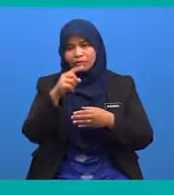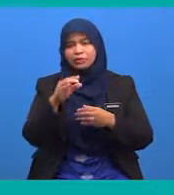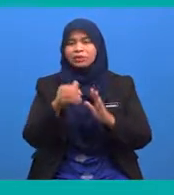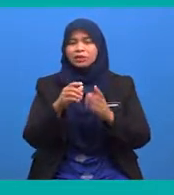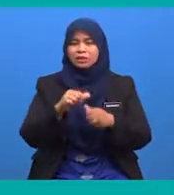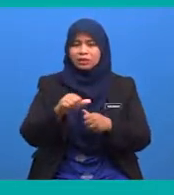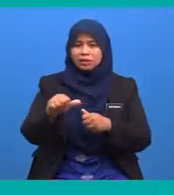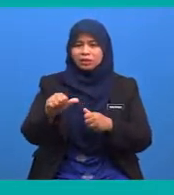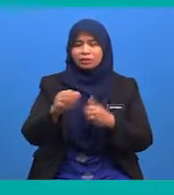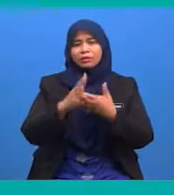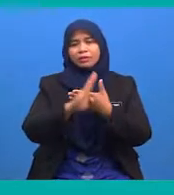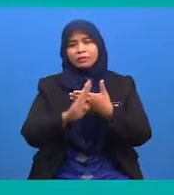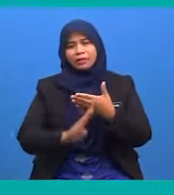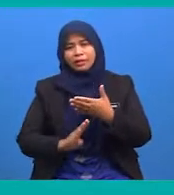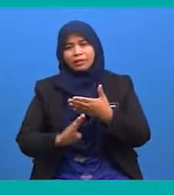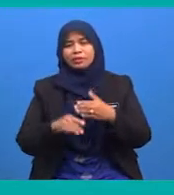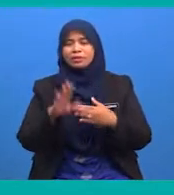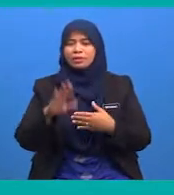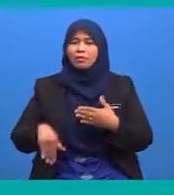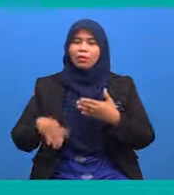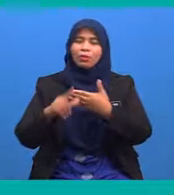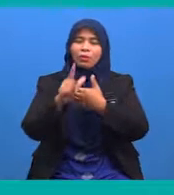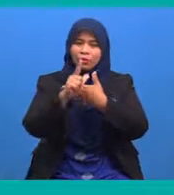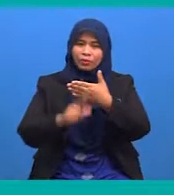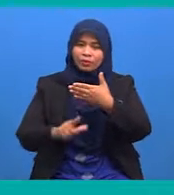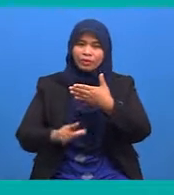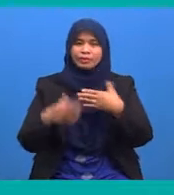mengelakkan kemudaratan sebelum luka sembuh.